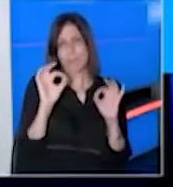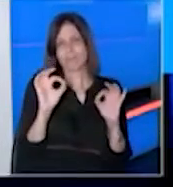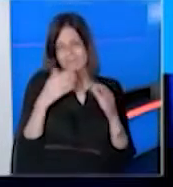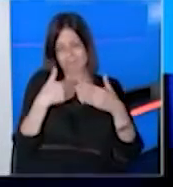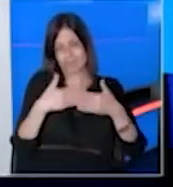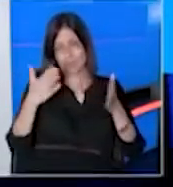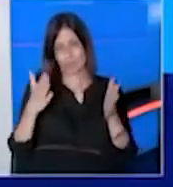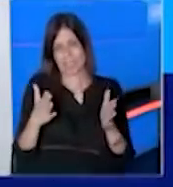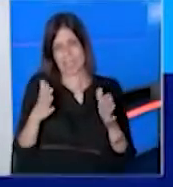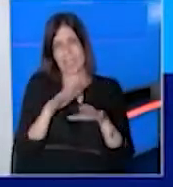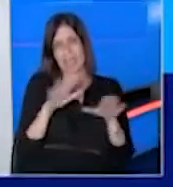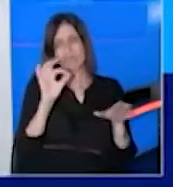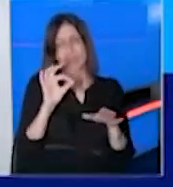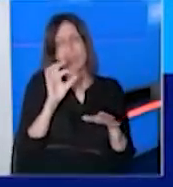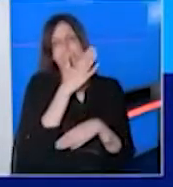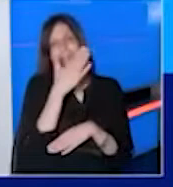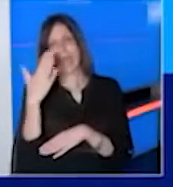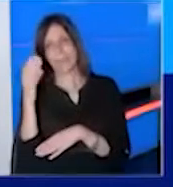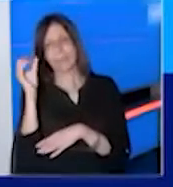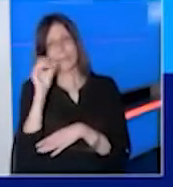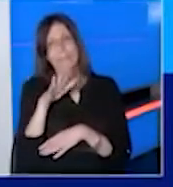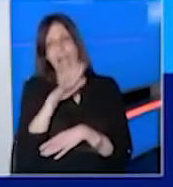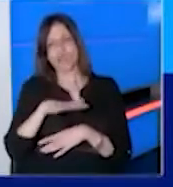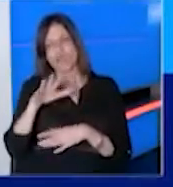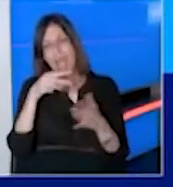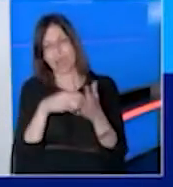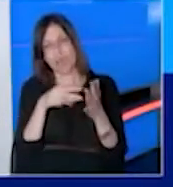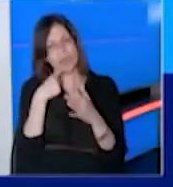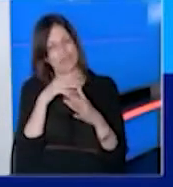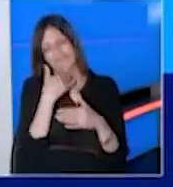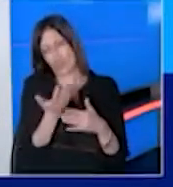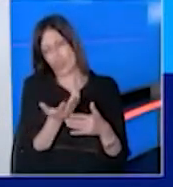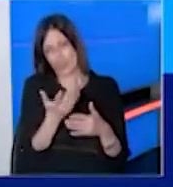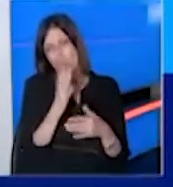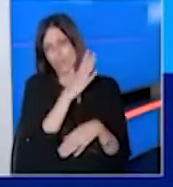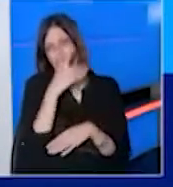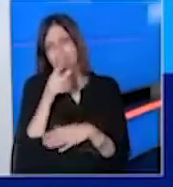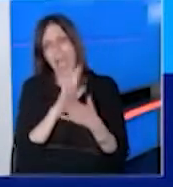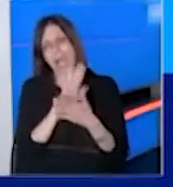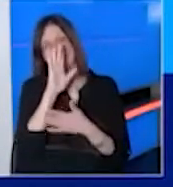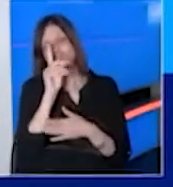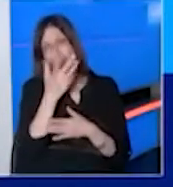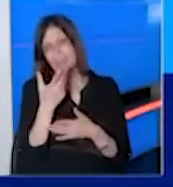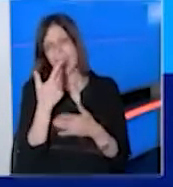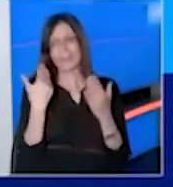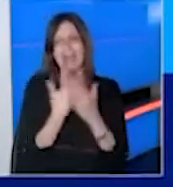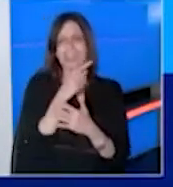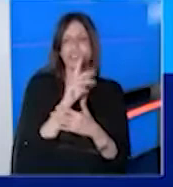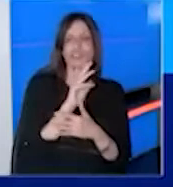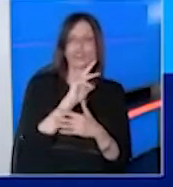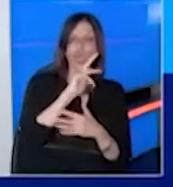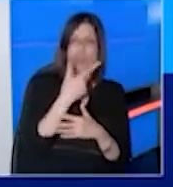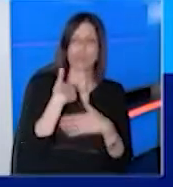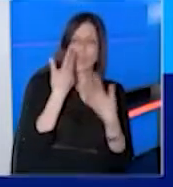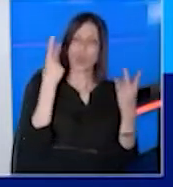משבצת, קרקע למטעים. באה רשות החשמל, אמרה, חבר'ה, לא טוב לי, מטעים זה 15 שנה, מתחדש זה 3 שנים, אני